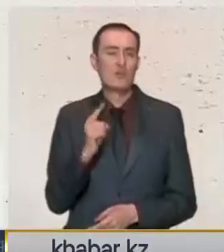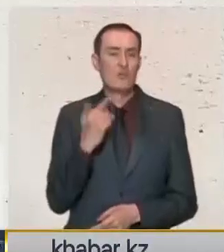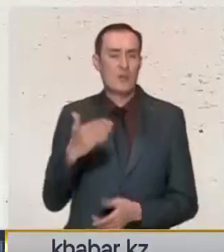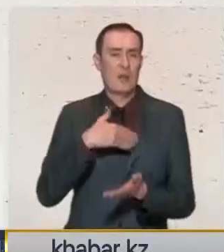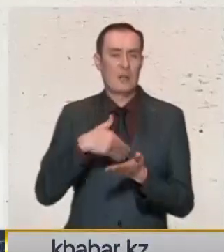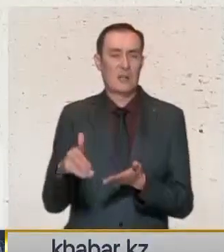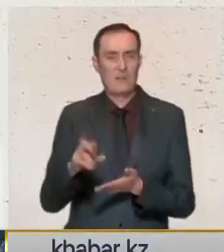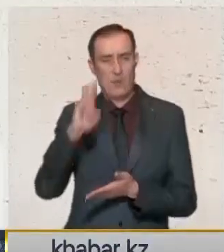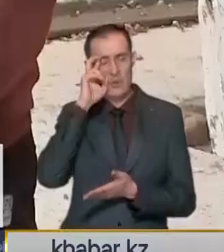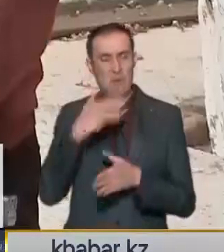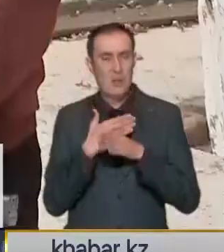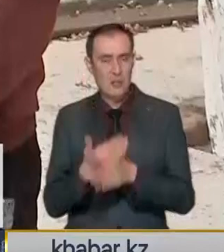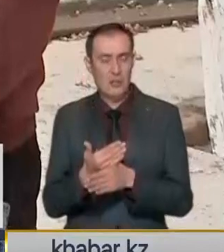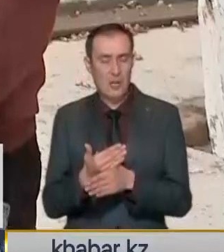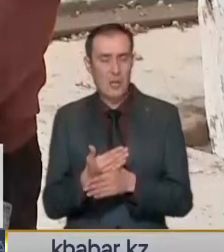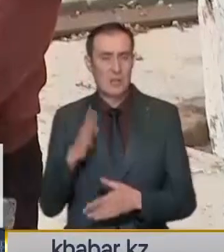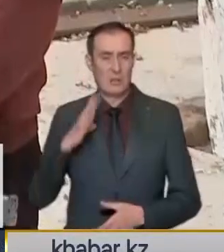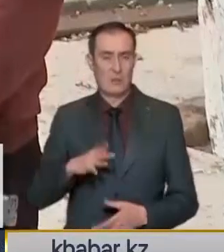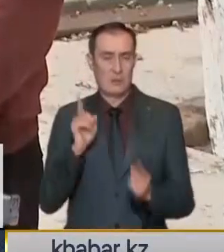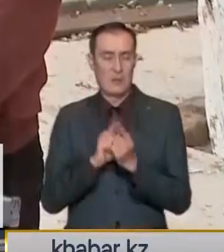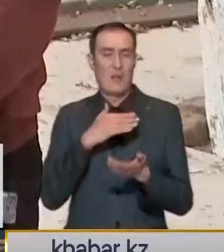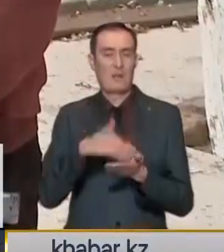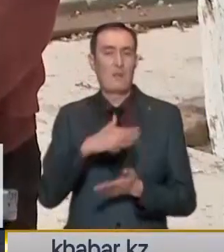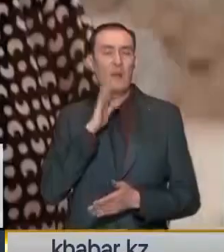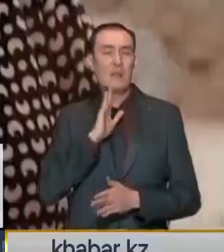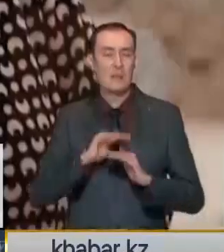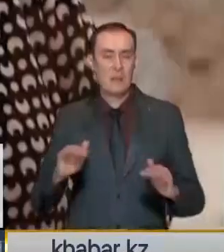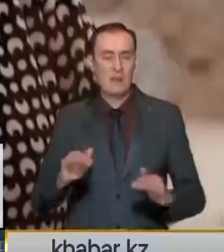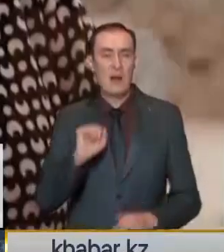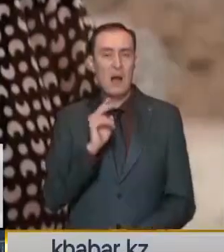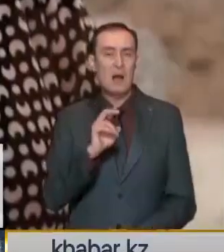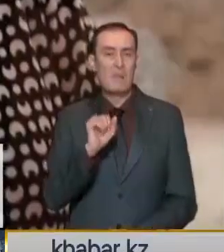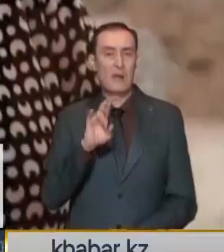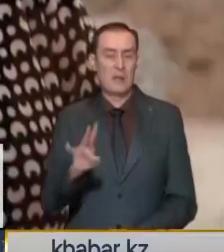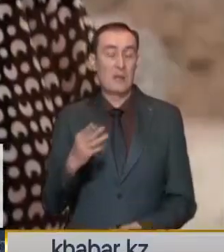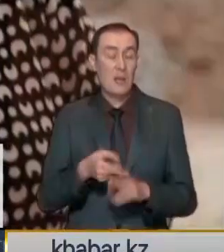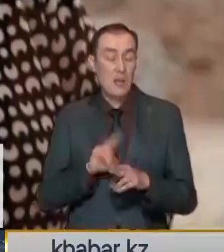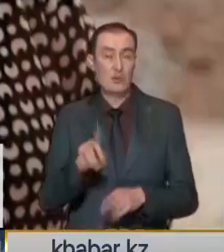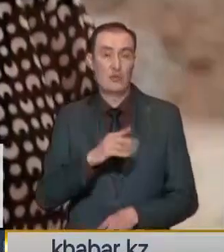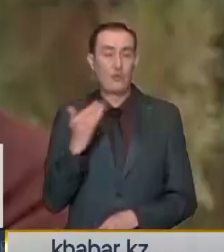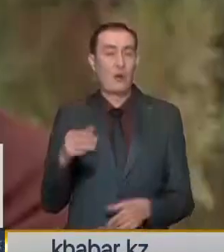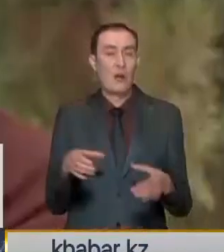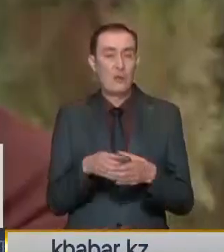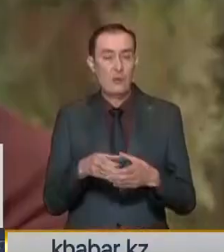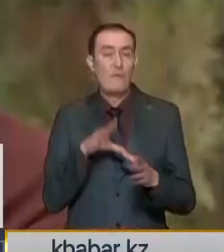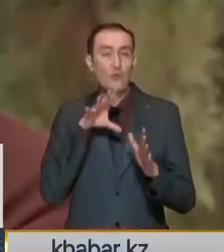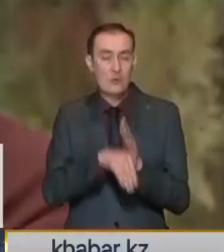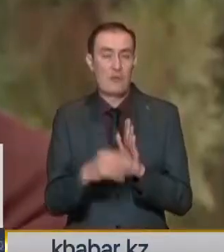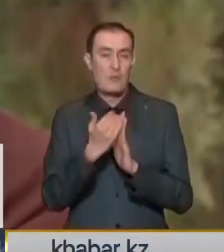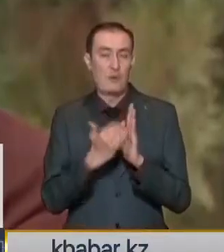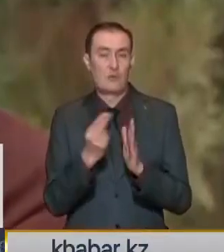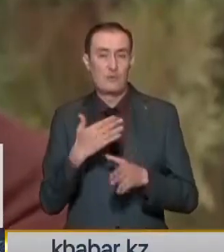ей отказали в господдержке. Столкнулась с отказом и многодетная мать Акбаян Миятова. И это при том, что ее категория включена в